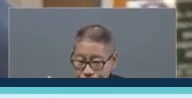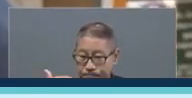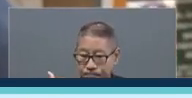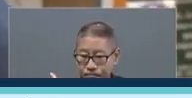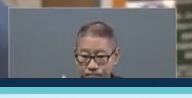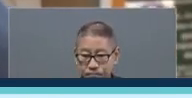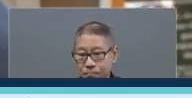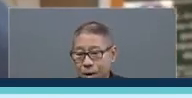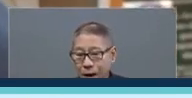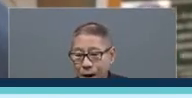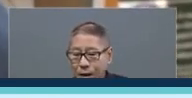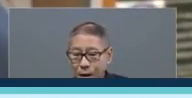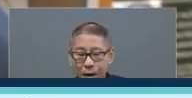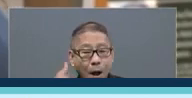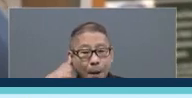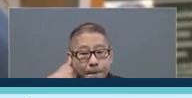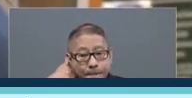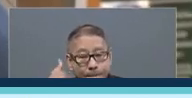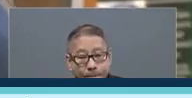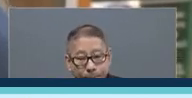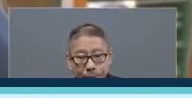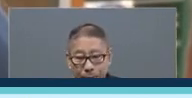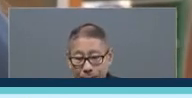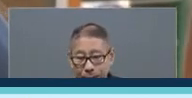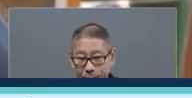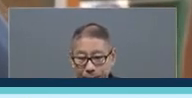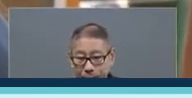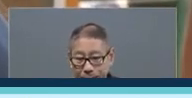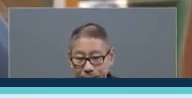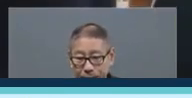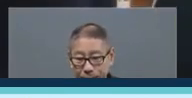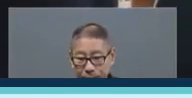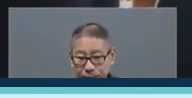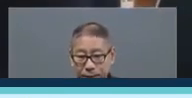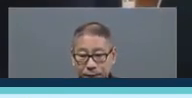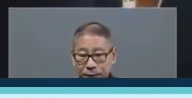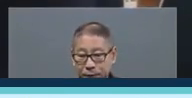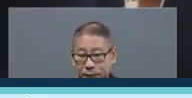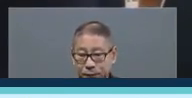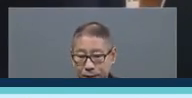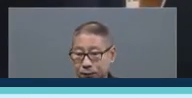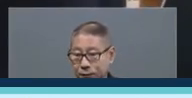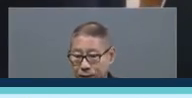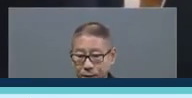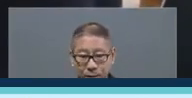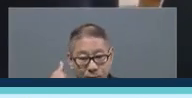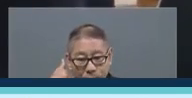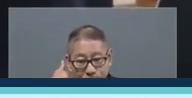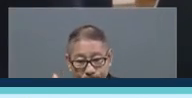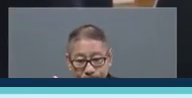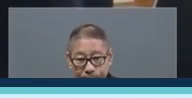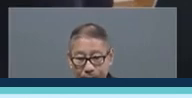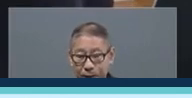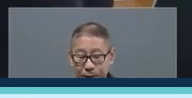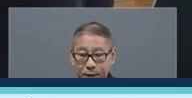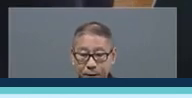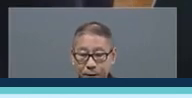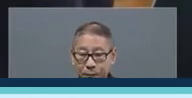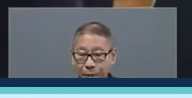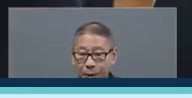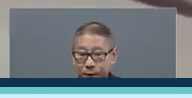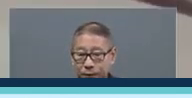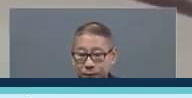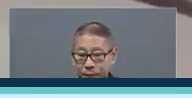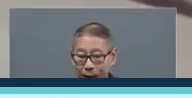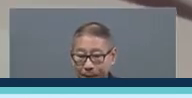จะเก็บข้อมูลของพี่น้องประชาชนในเรื่องของการที่มีข้อมูลส่วนตัวอะไรต่างๆเนี่ยไม่มีโอกาสเลยที่จะมีการรั่วไหลที่